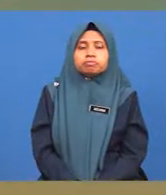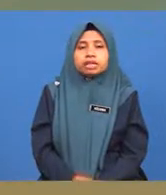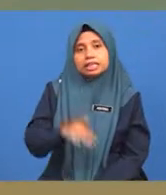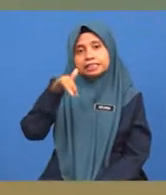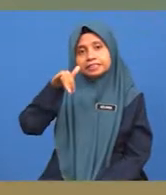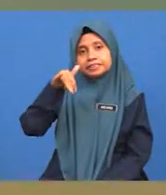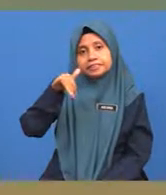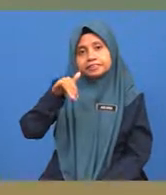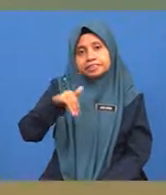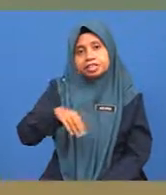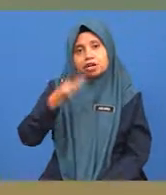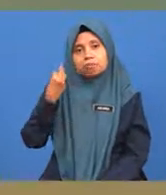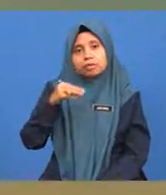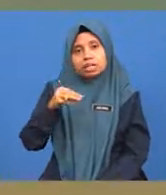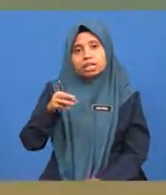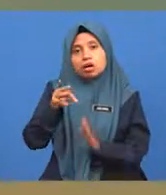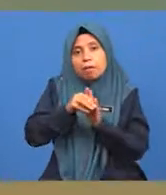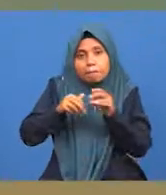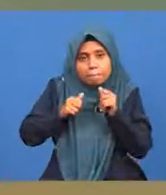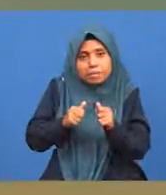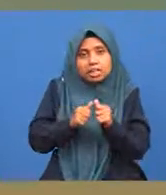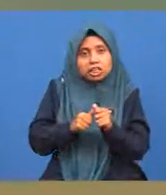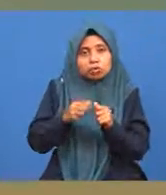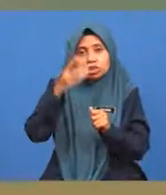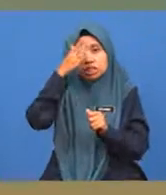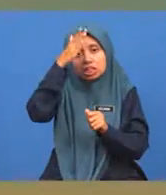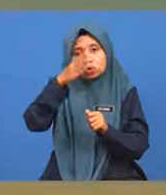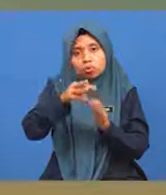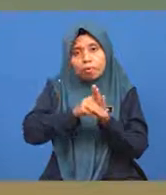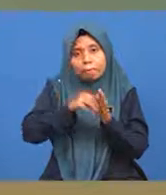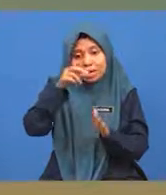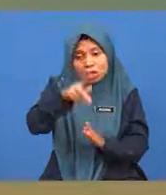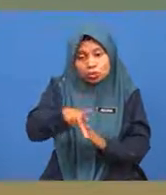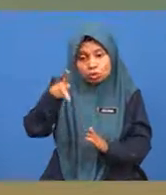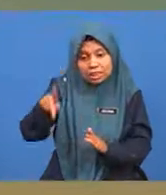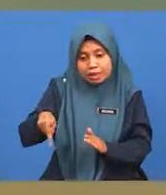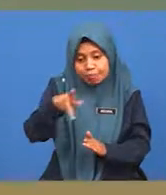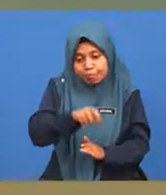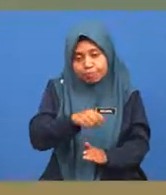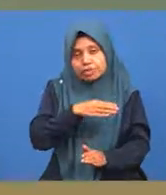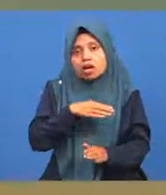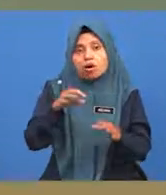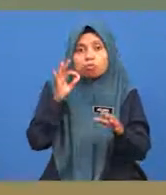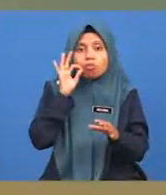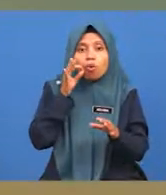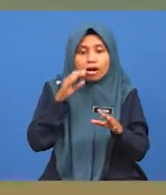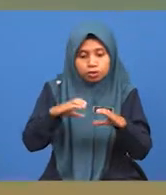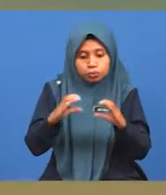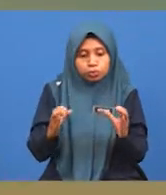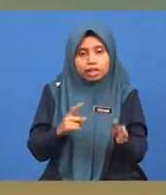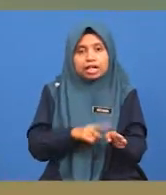Ya, mereka mengikut datuk mengutip buah durian di dusun.